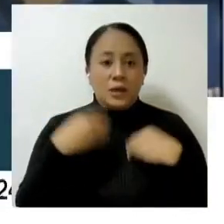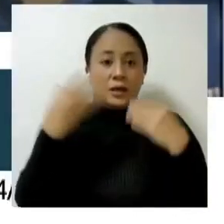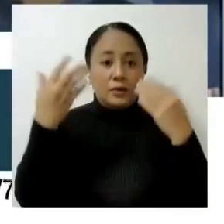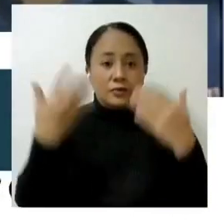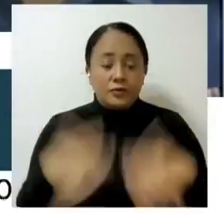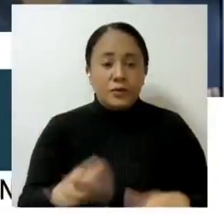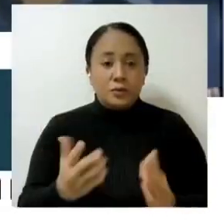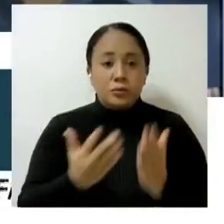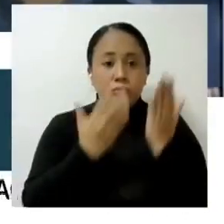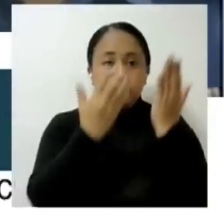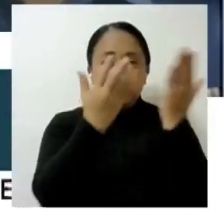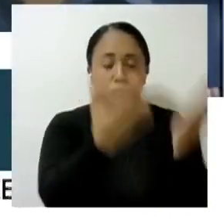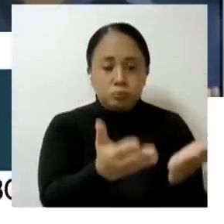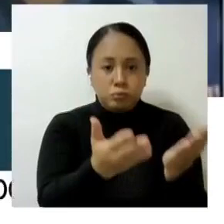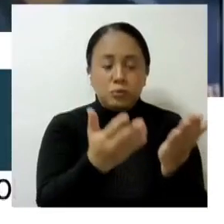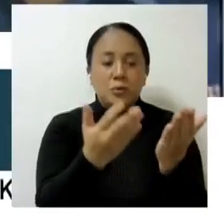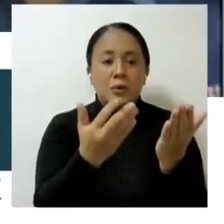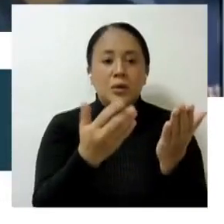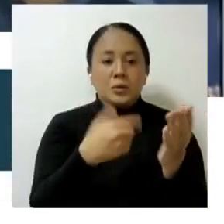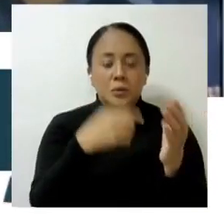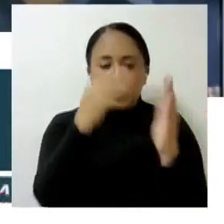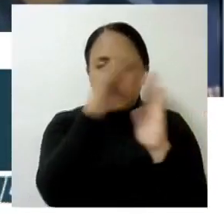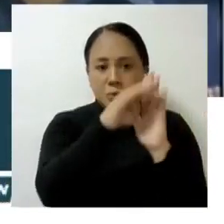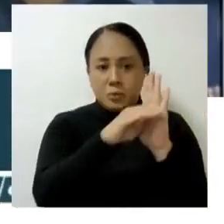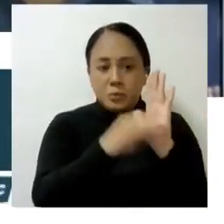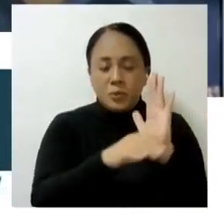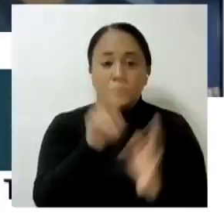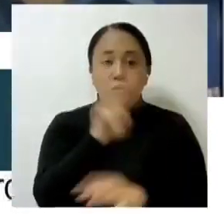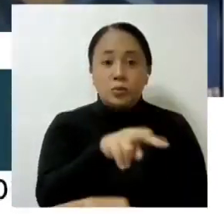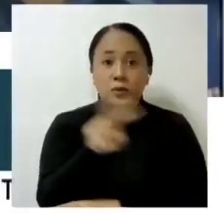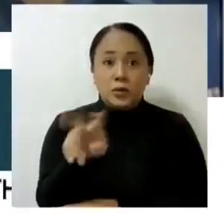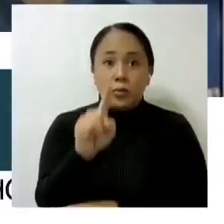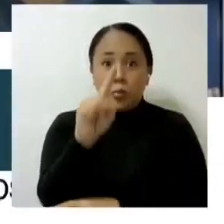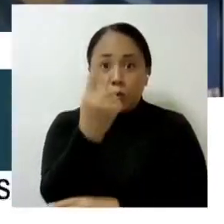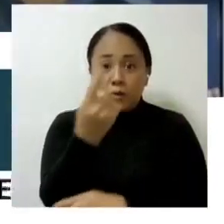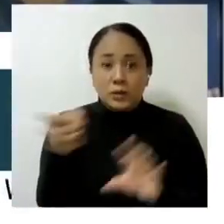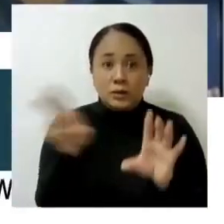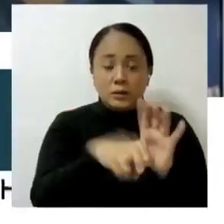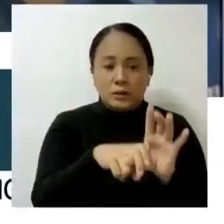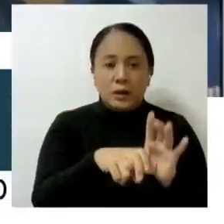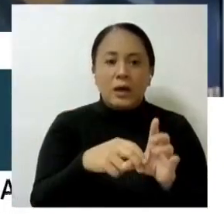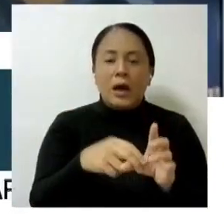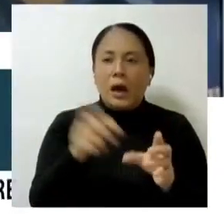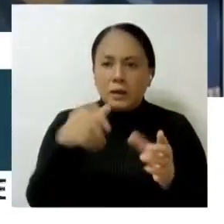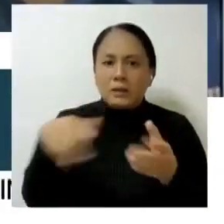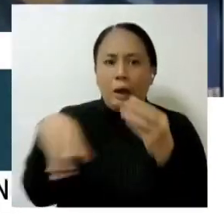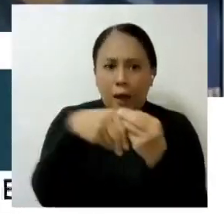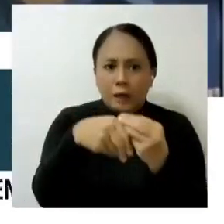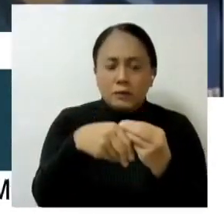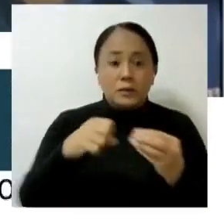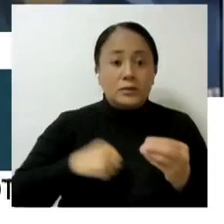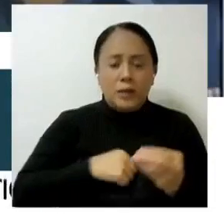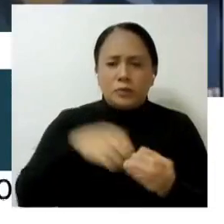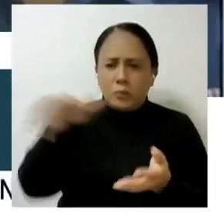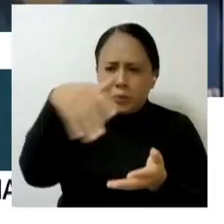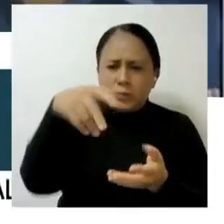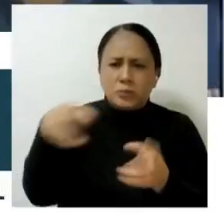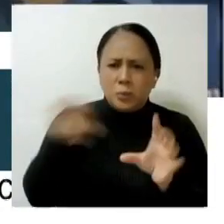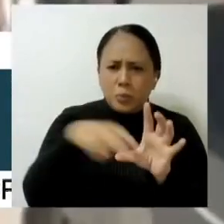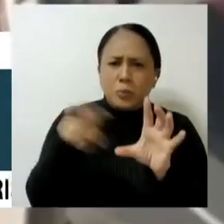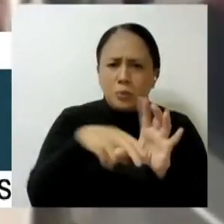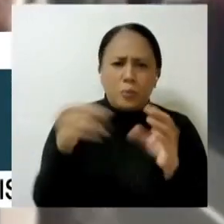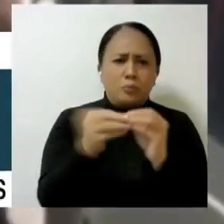at mag-attest na 22 lang yung pasahero ay nagpasakay pa po yung mga crew nila ng maraming pasahero at bago sila